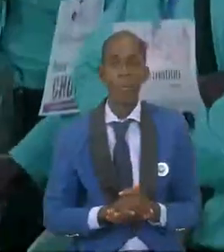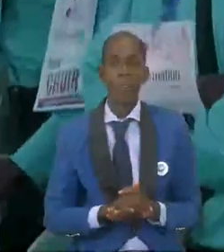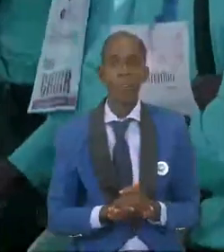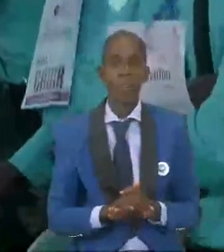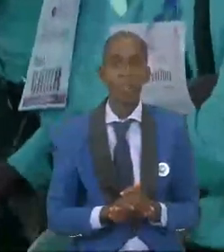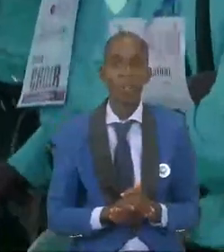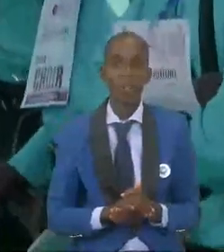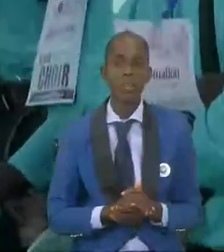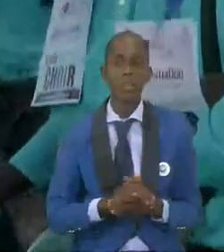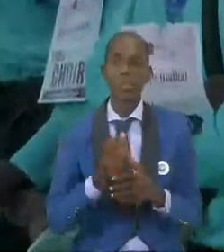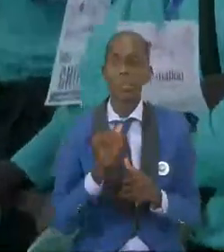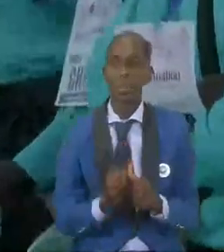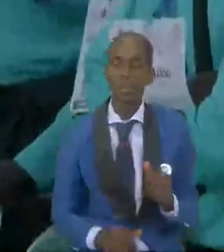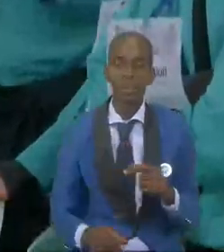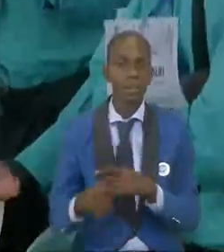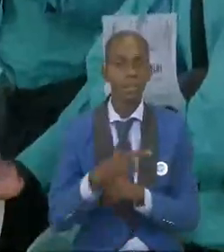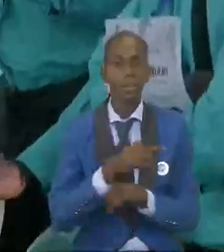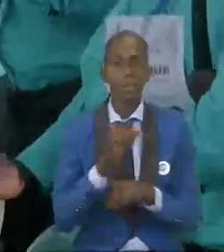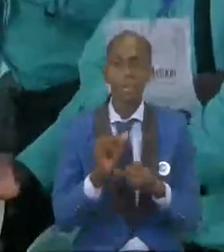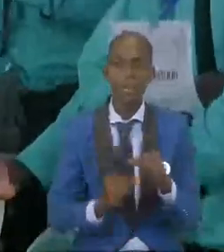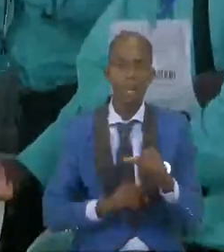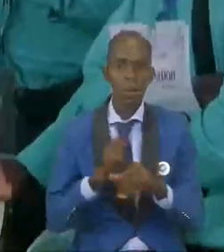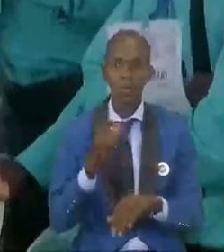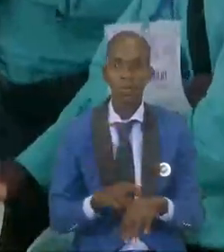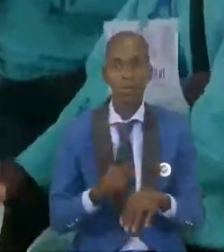confiant confie-toi en lui